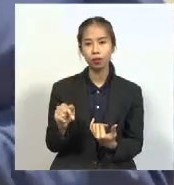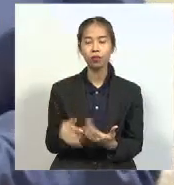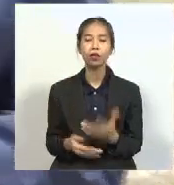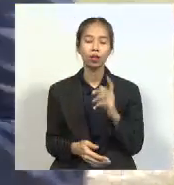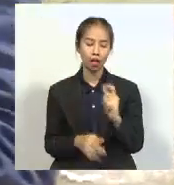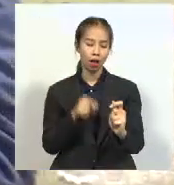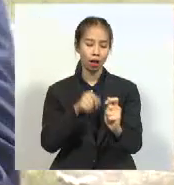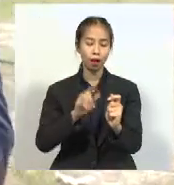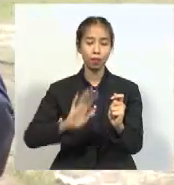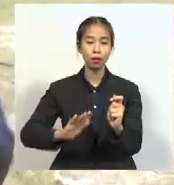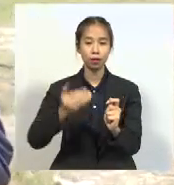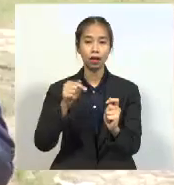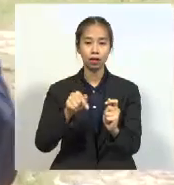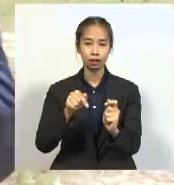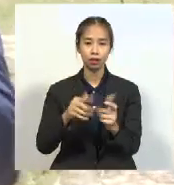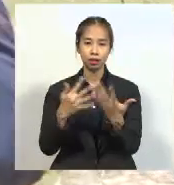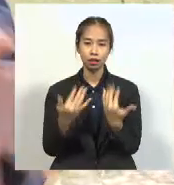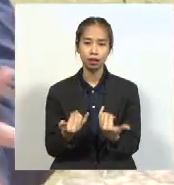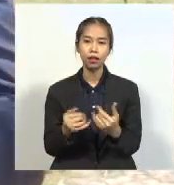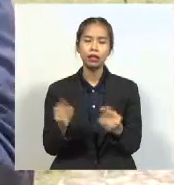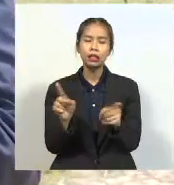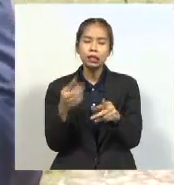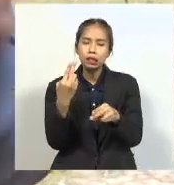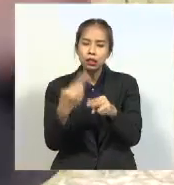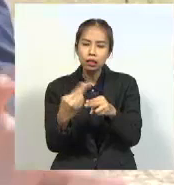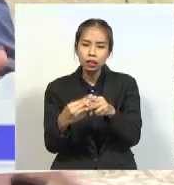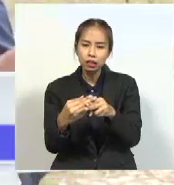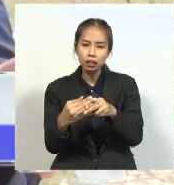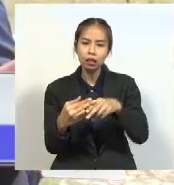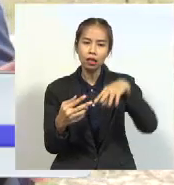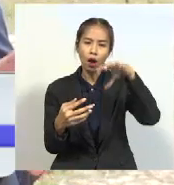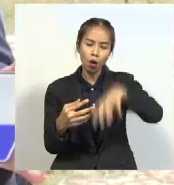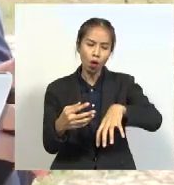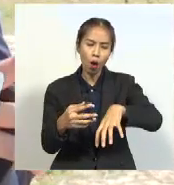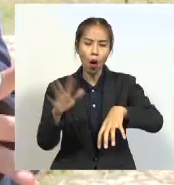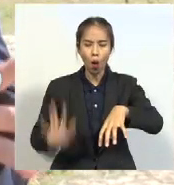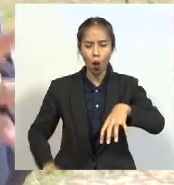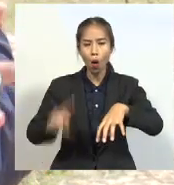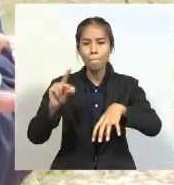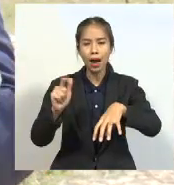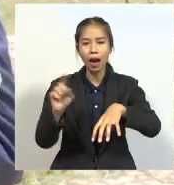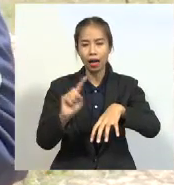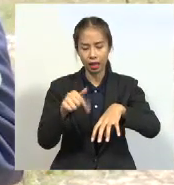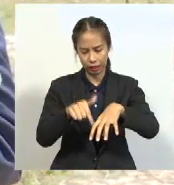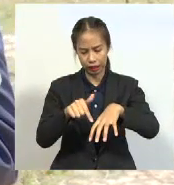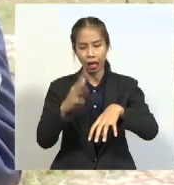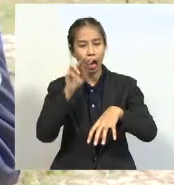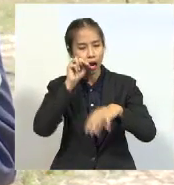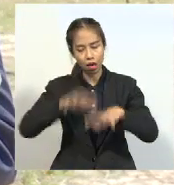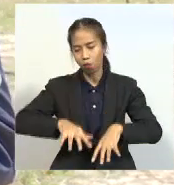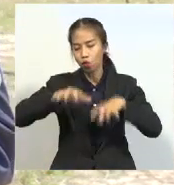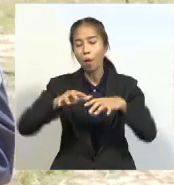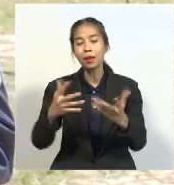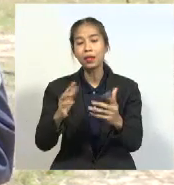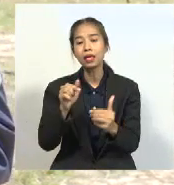จระแมค่ะหรือว่าเกาะหมาที่ชาวบ้านเรียกกันค่ะซึ่งพื้นที่ตรงนี้นะคะเป็นพื้นที่ที่ไม่ถูกได้รับผลกระทบจากน้ำท่วม